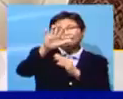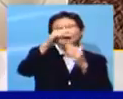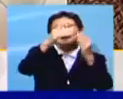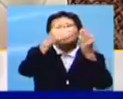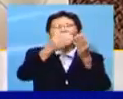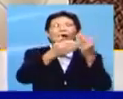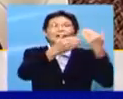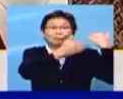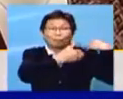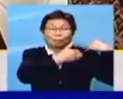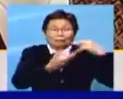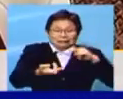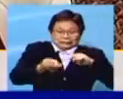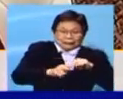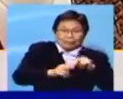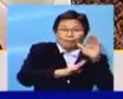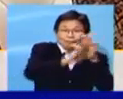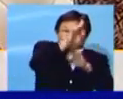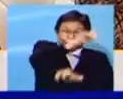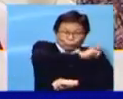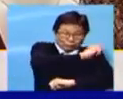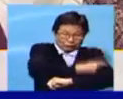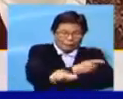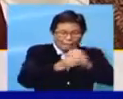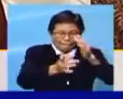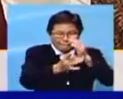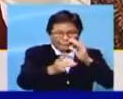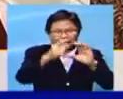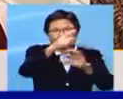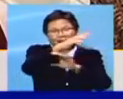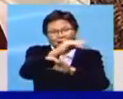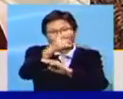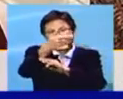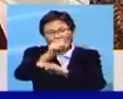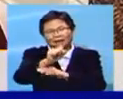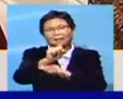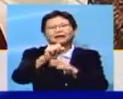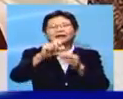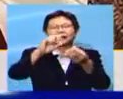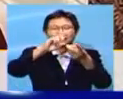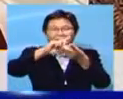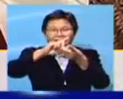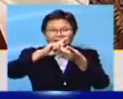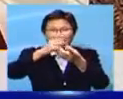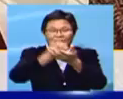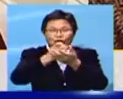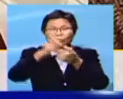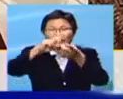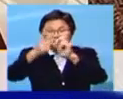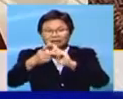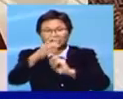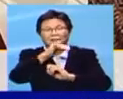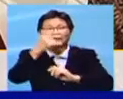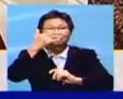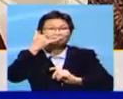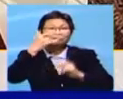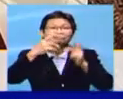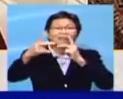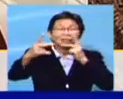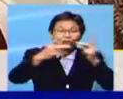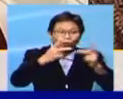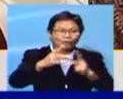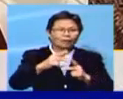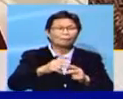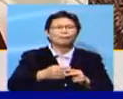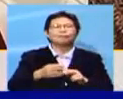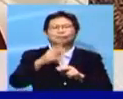tambahan iaitu bagi pembangunan tenaga minyak dan gas ekonomi digital dan Telekomunikasi pengangkutan awam Bandar Kuching